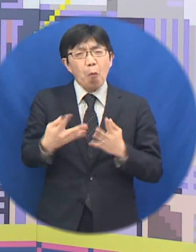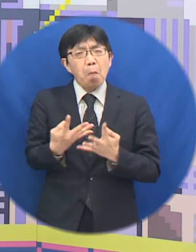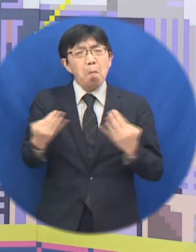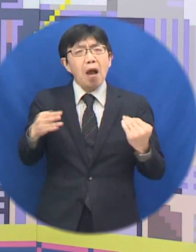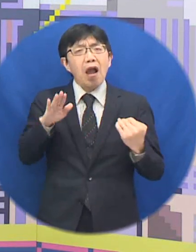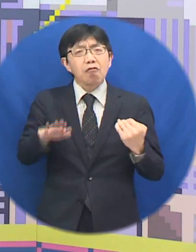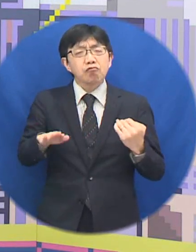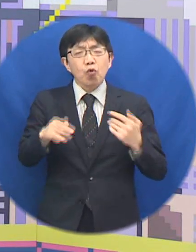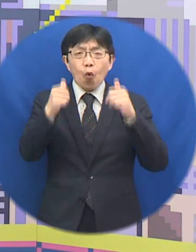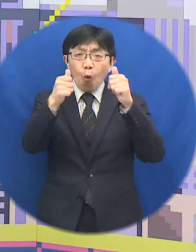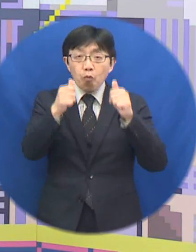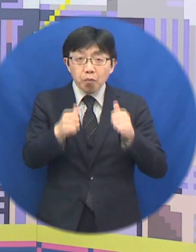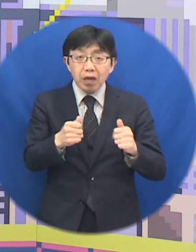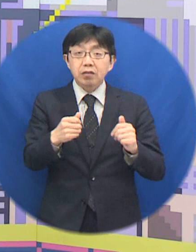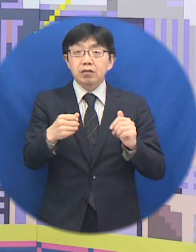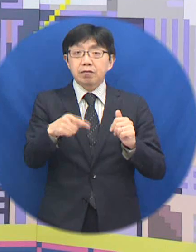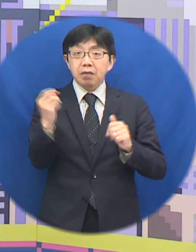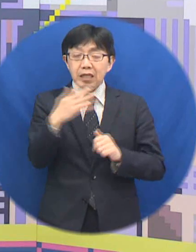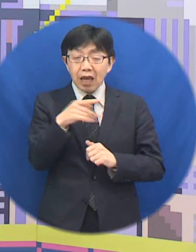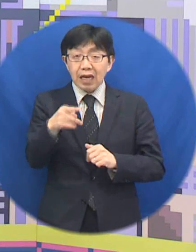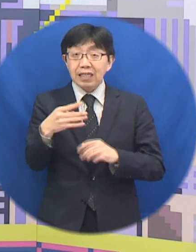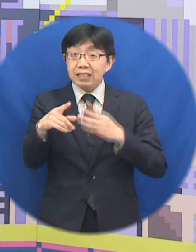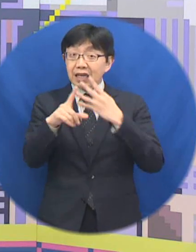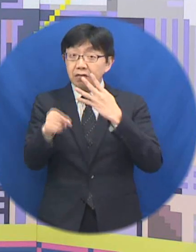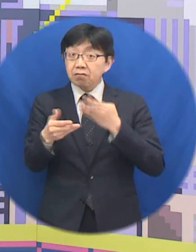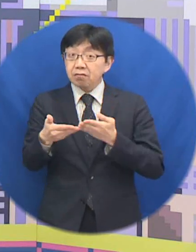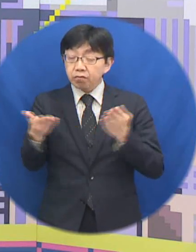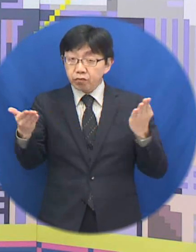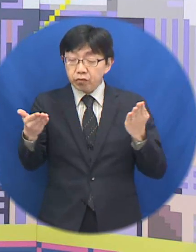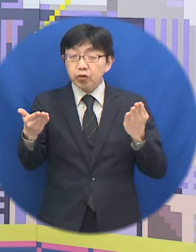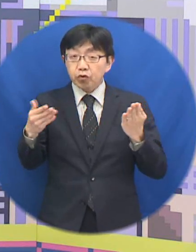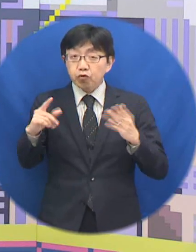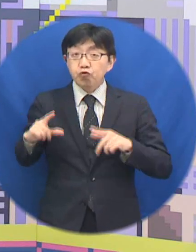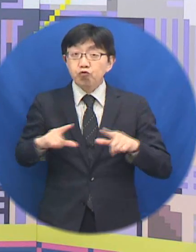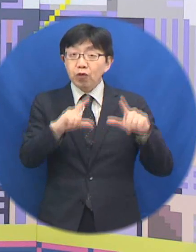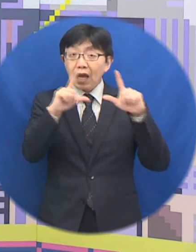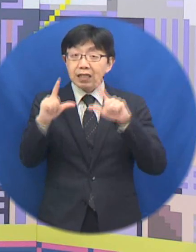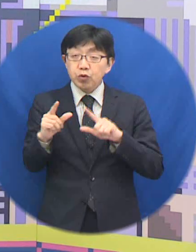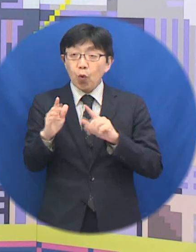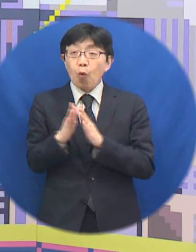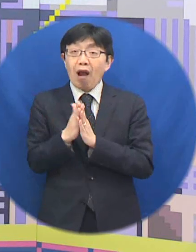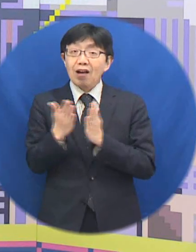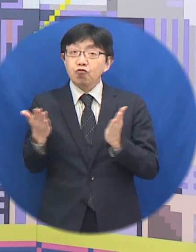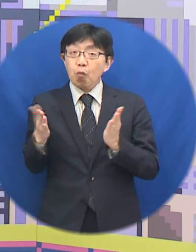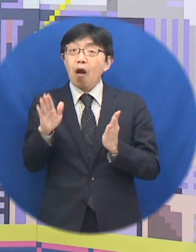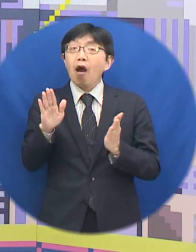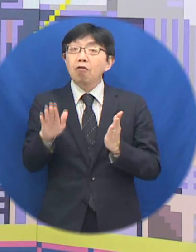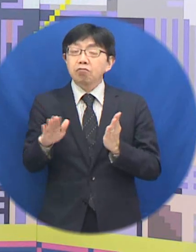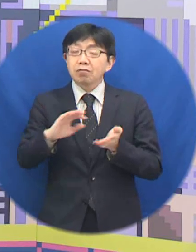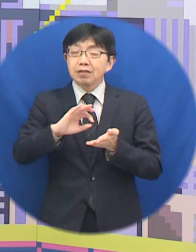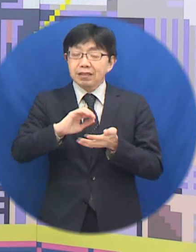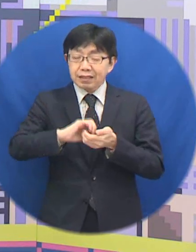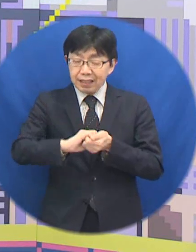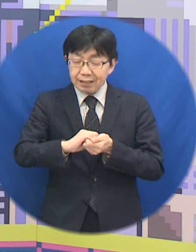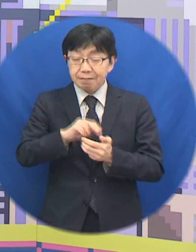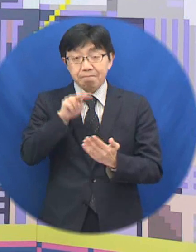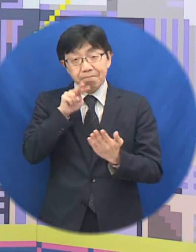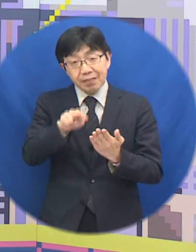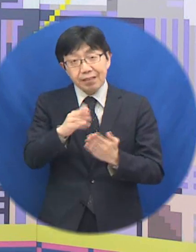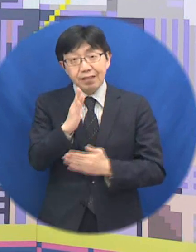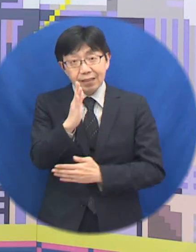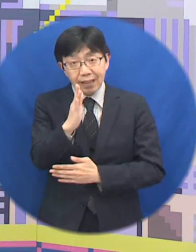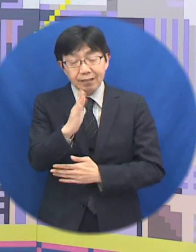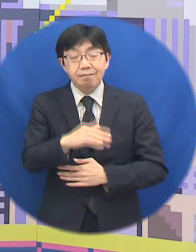のホームページですとか4月に発行しました高齢者の暮らしのガイドをご覧いただいて、ぜひ利用していただきたいと思っています